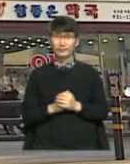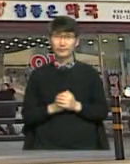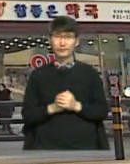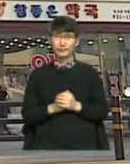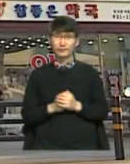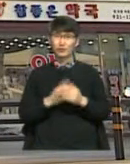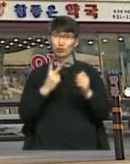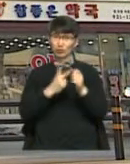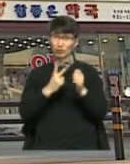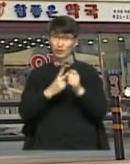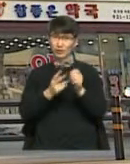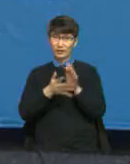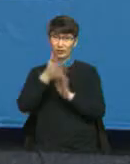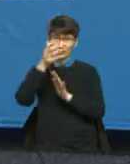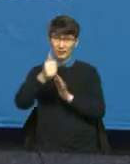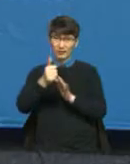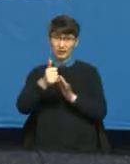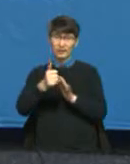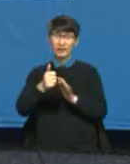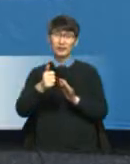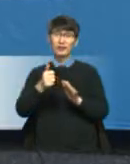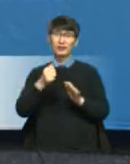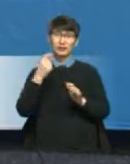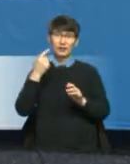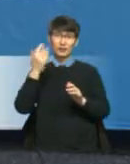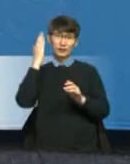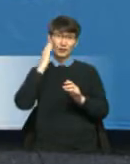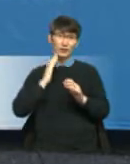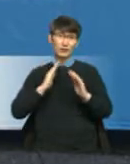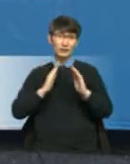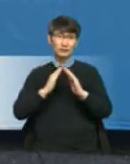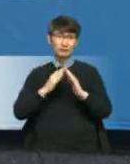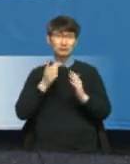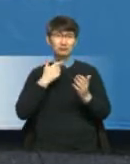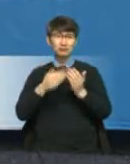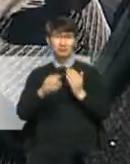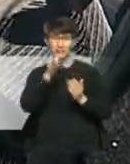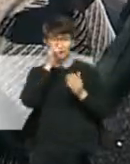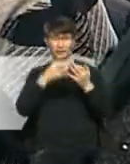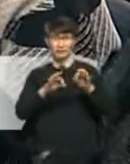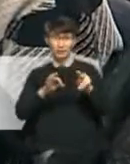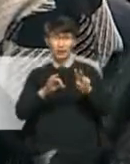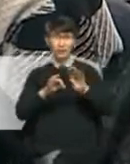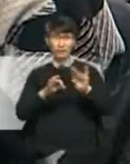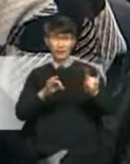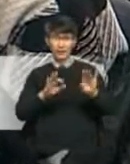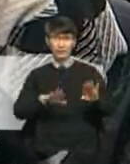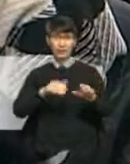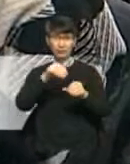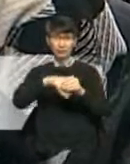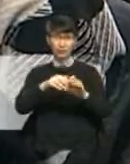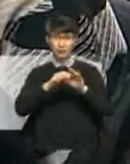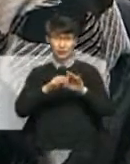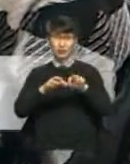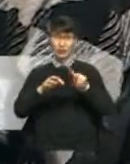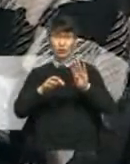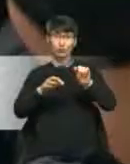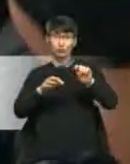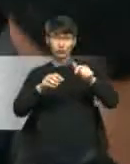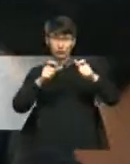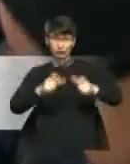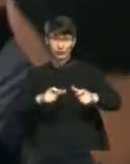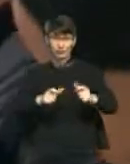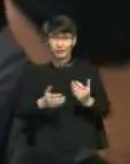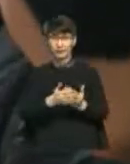두 번의 구청장과 청와대 민정 비서관 경력을 지낸 김영배 후보 이번 총선을 통해 성북구 를 한단계 더